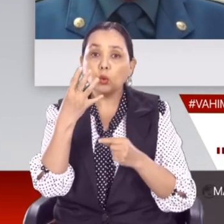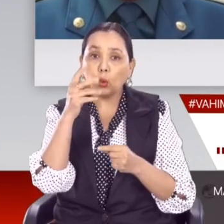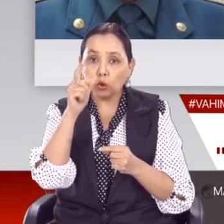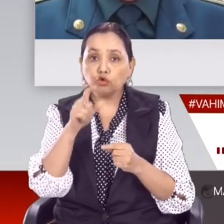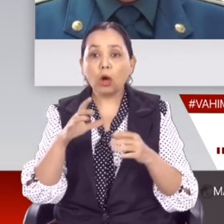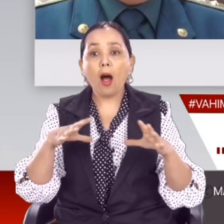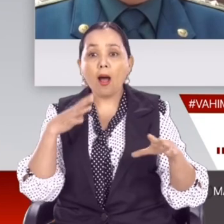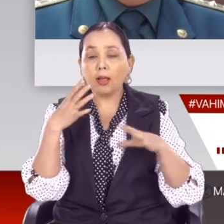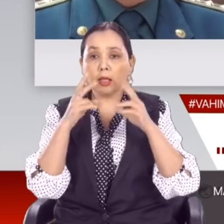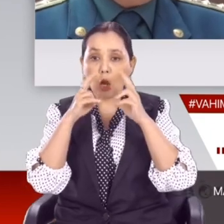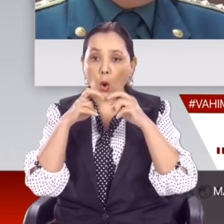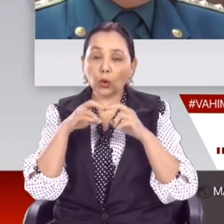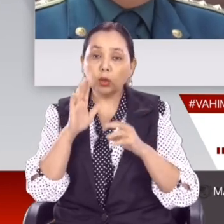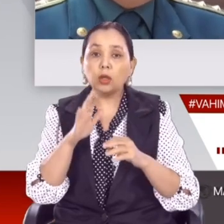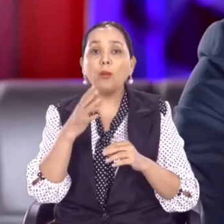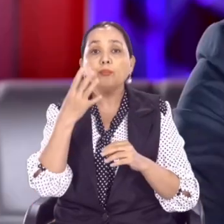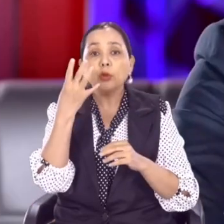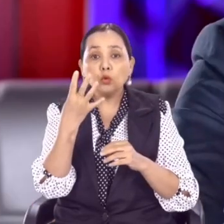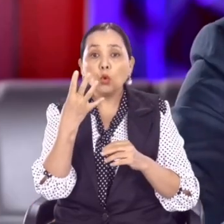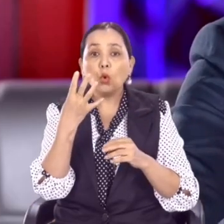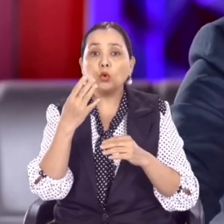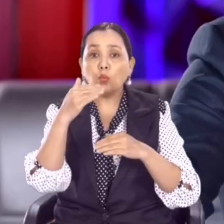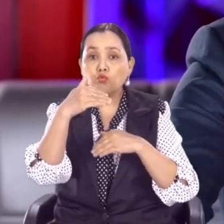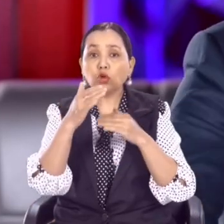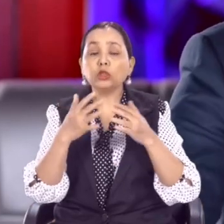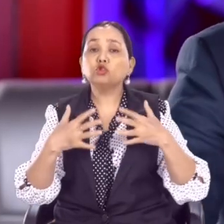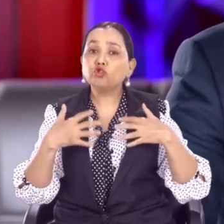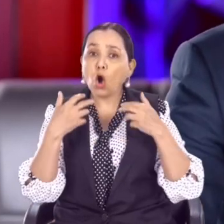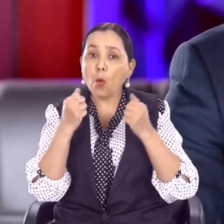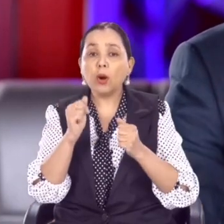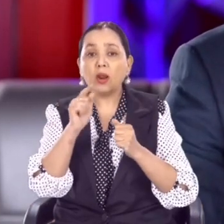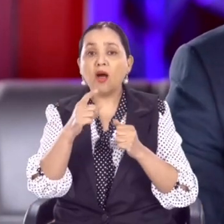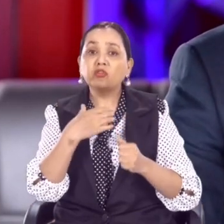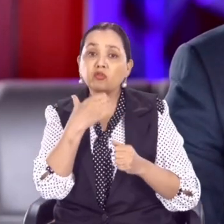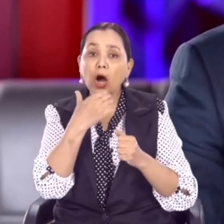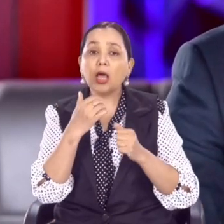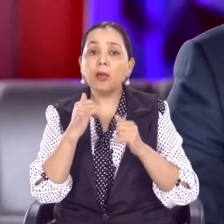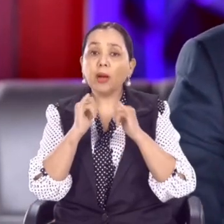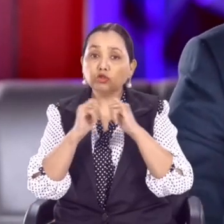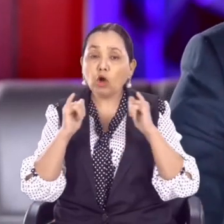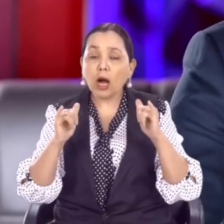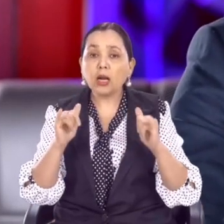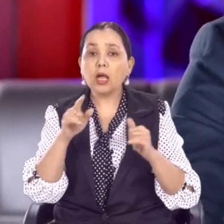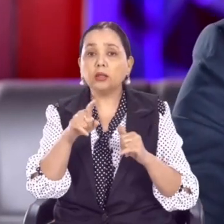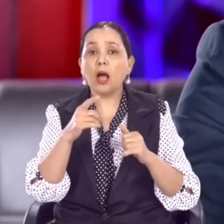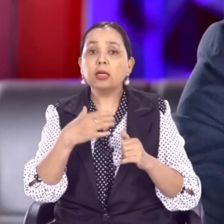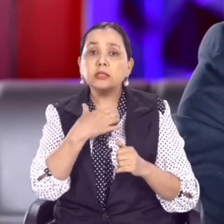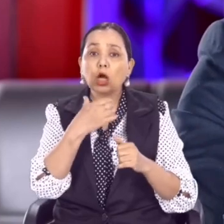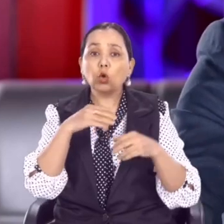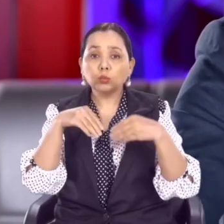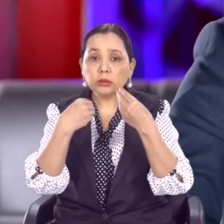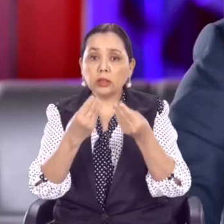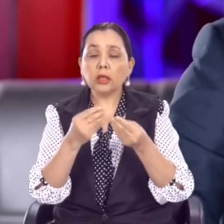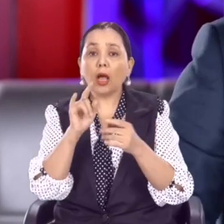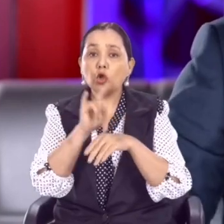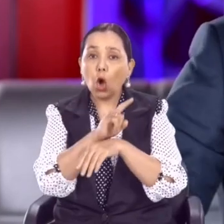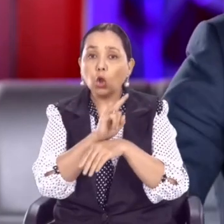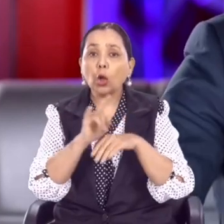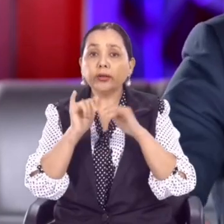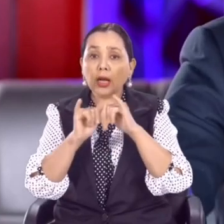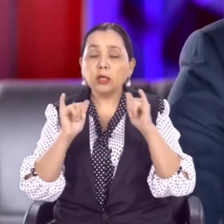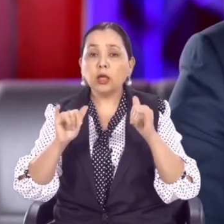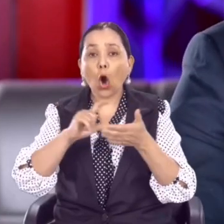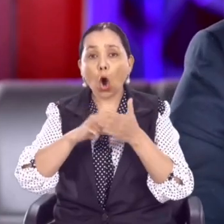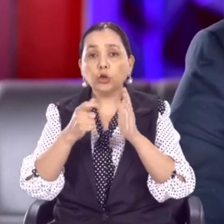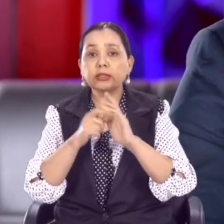4 kishini hozir harakatlari o'rganib chiqilmoqda. 4 muchasi sog' bo'la turib, vahima chaqirayotgan, birovlarni sarosimiga solayotgan va yolg'on